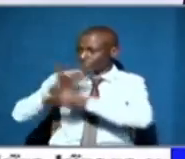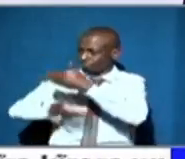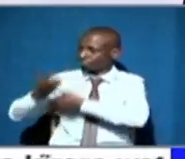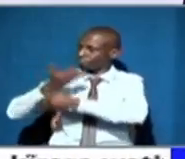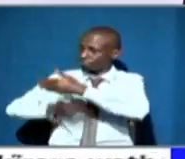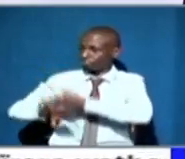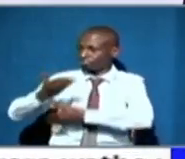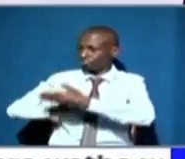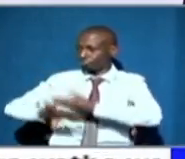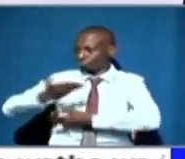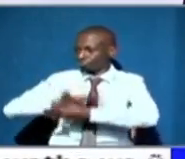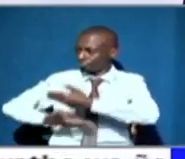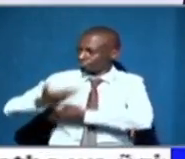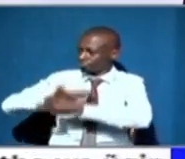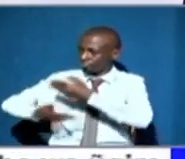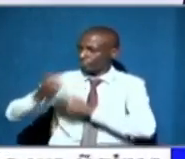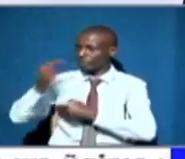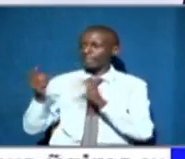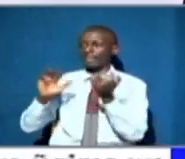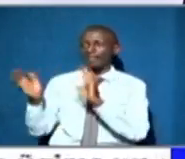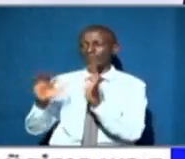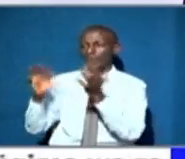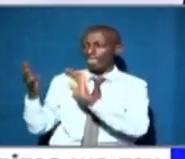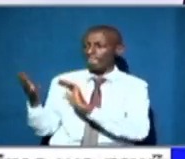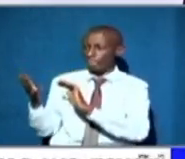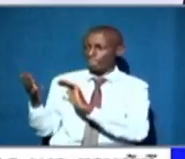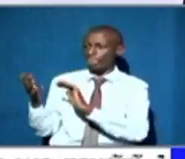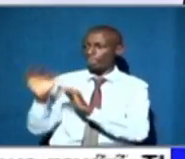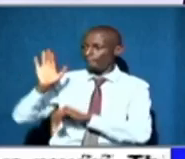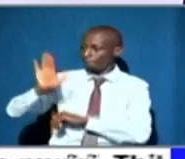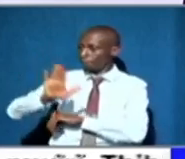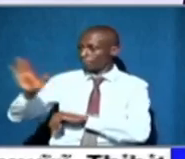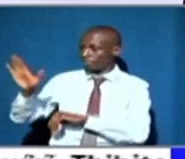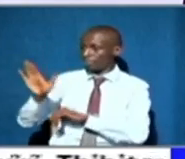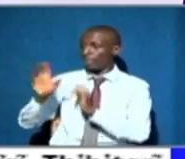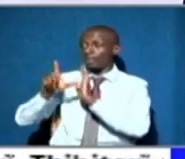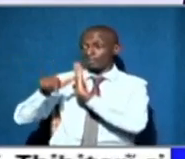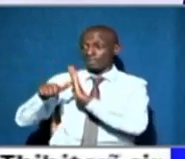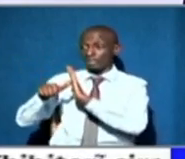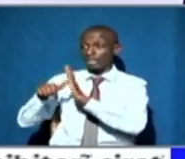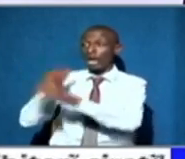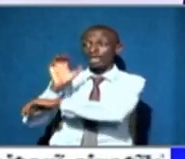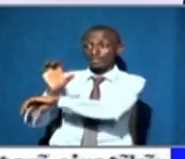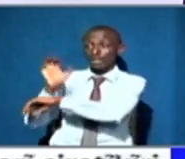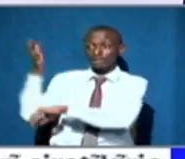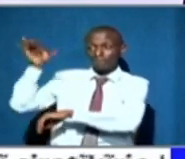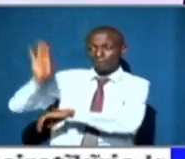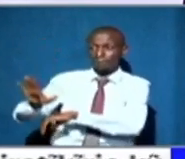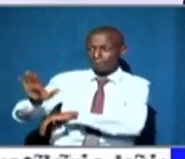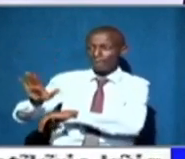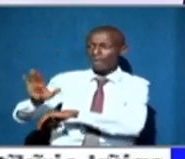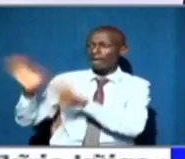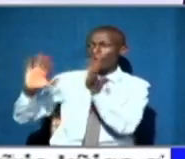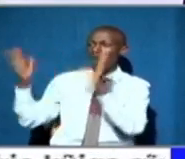mukwirana rekaiturore tukianjia na tainywe ni musoka makanithaini mukarora mitugo na mitaratara ya andu